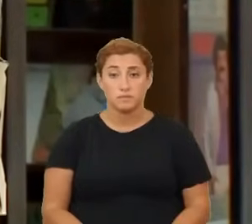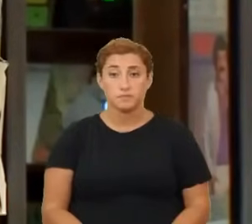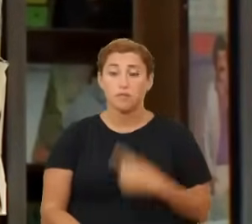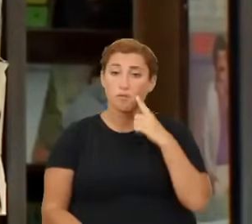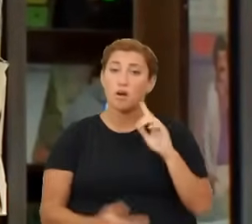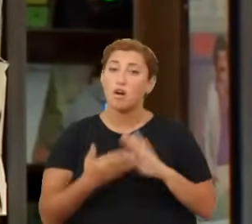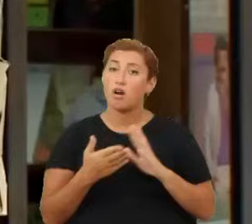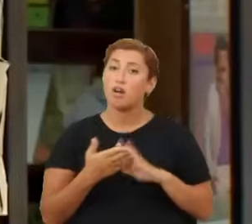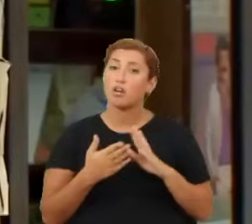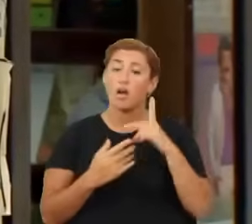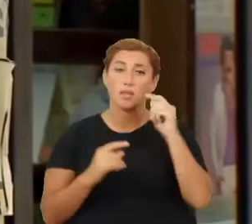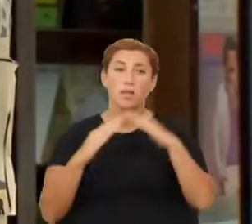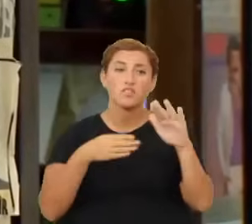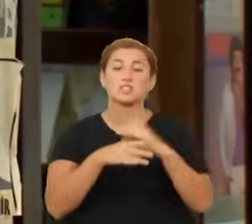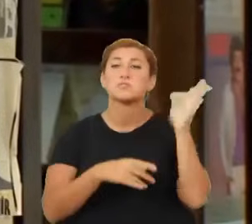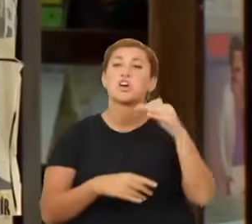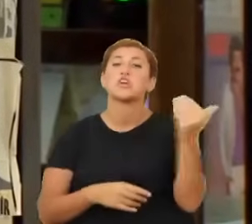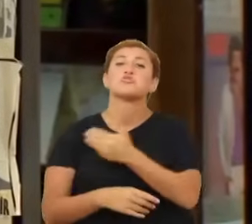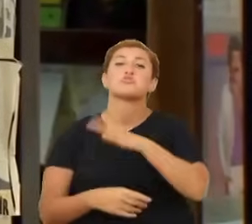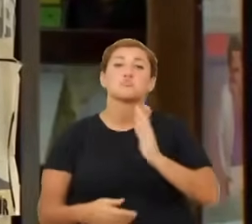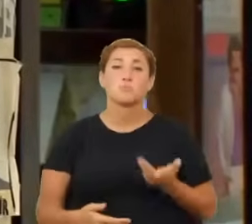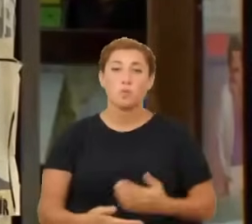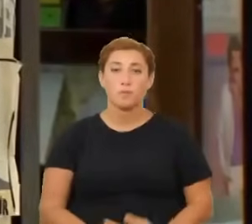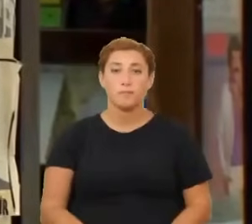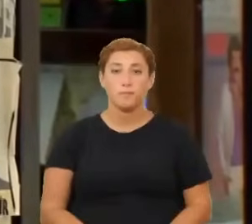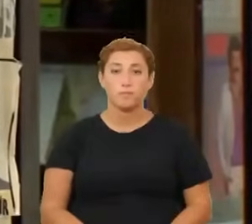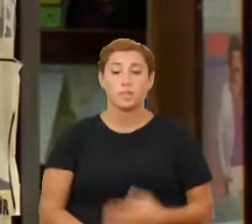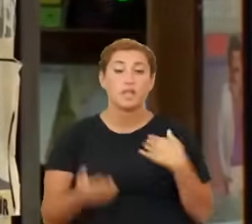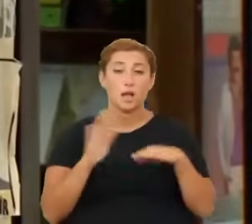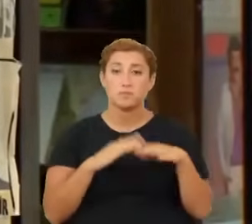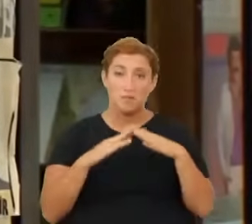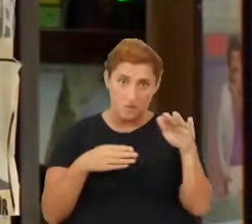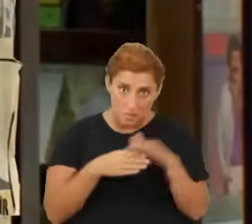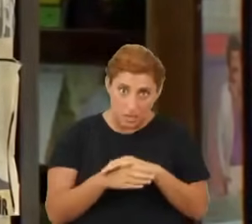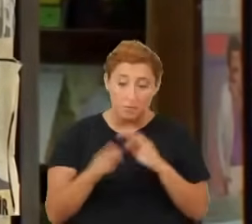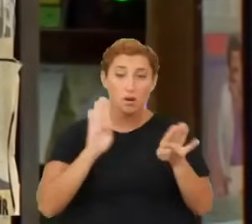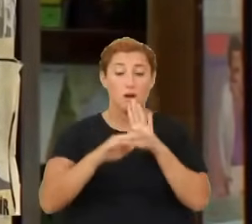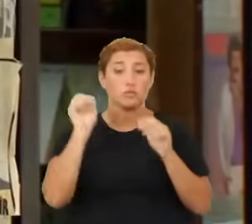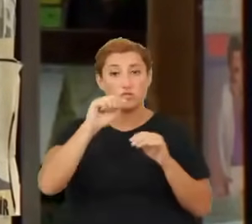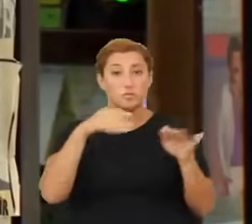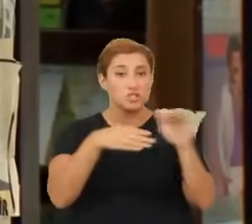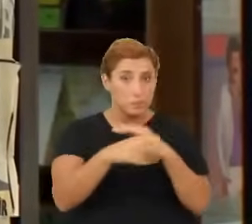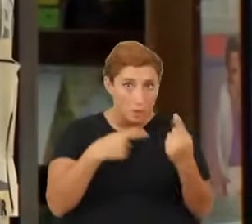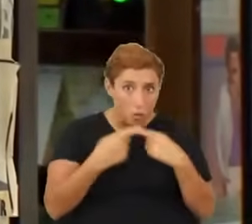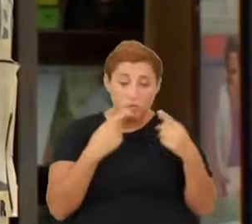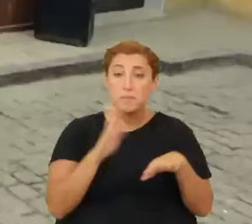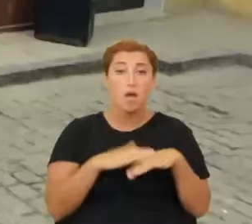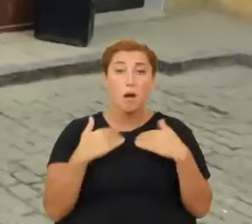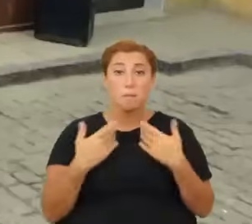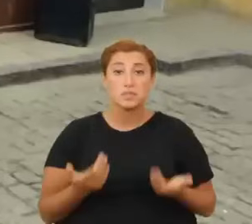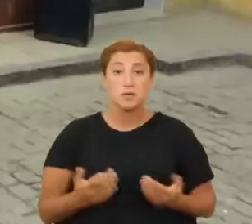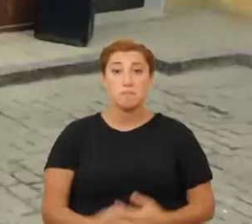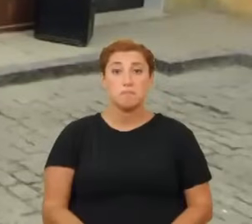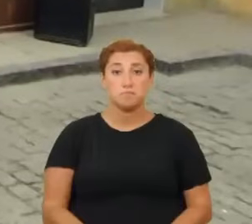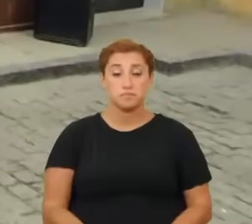Vay arkadaş, adam bir girdi eve bir daha çıkmıyor ya. Ne yapsam, içeri mi girsem, kapıyı vurup direkt içeride mi konuşsam, ne yapsam ya?